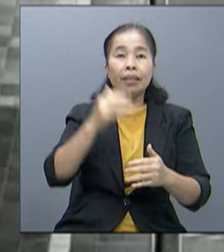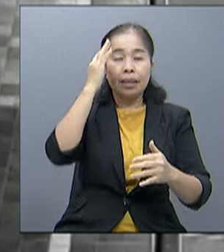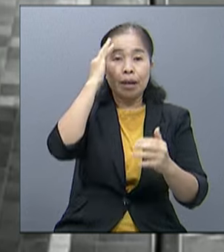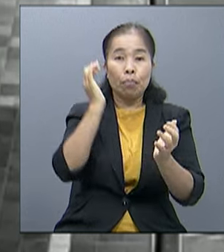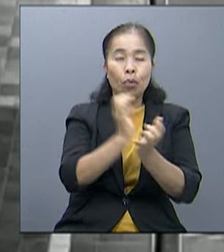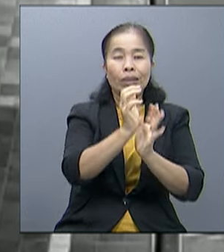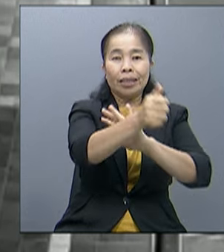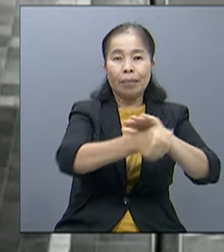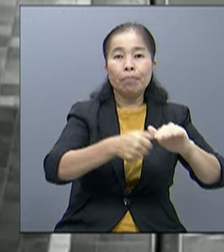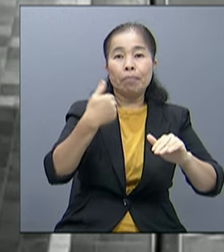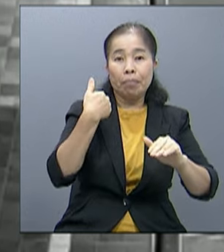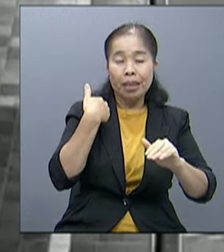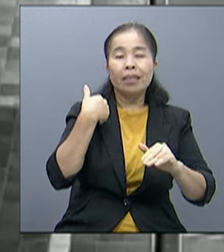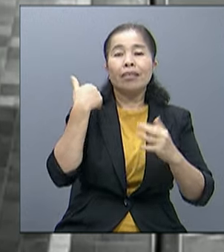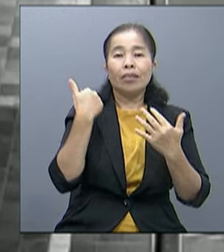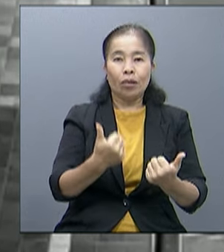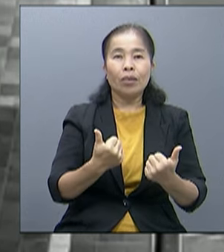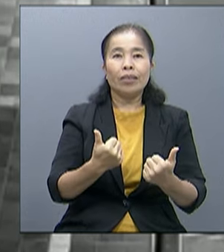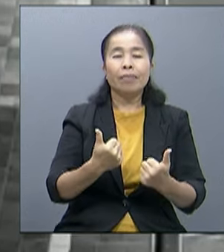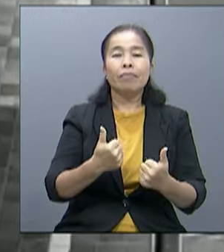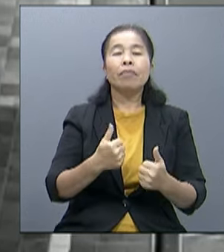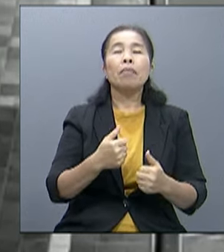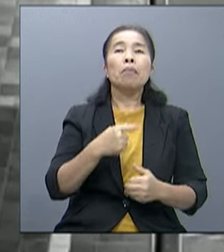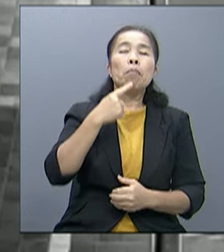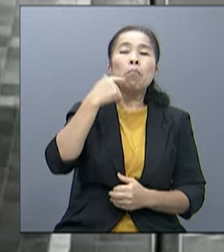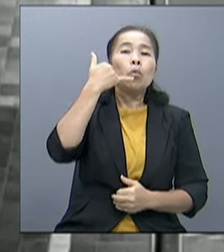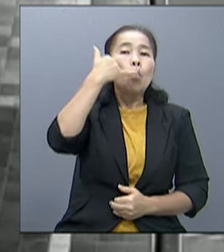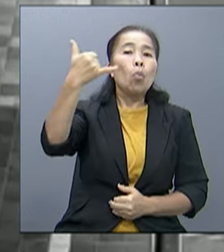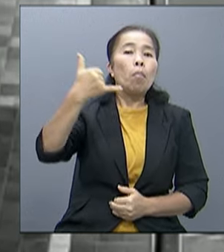หลบหนียังไม่ติดต่อขอมอบตัวแต่อย่างใดค่ะ